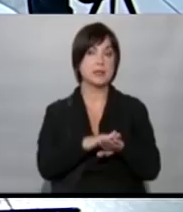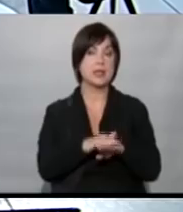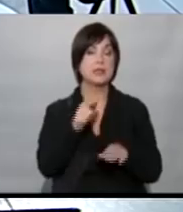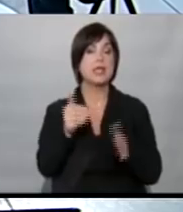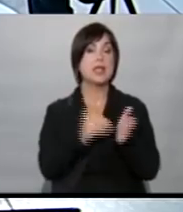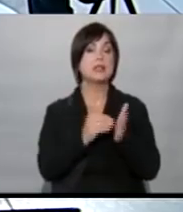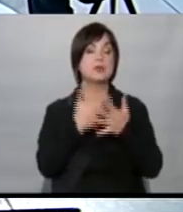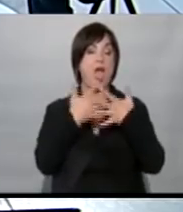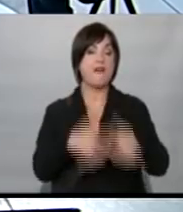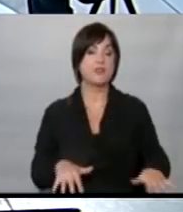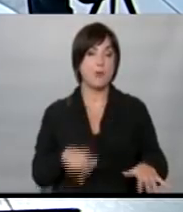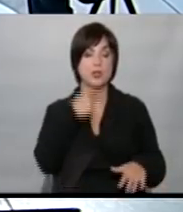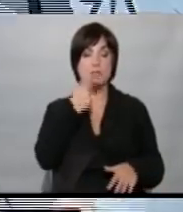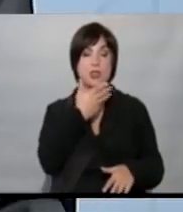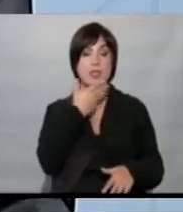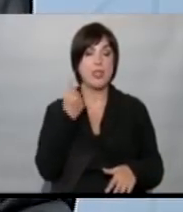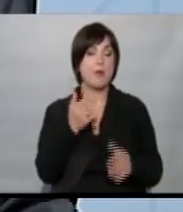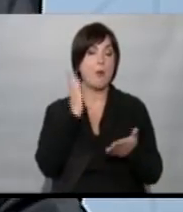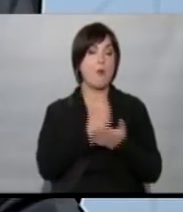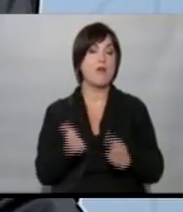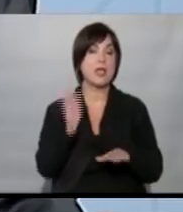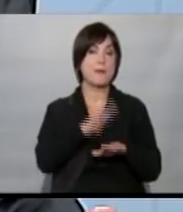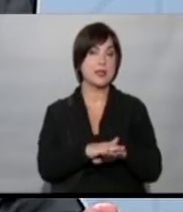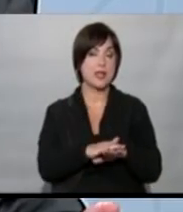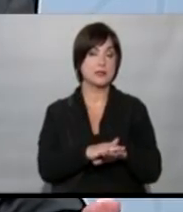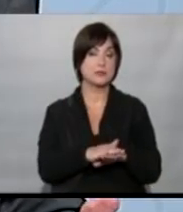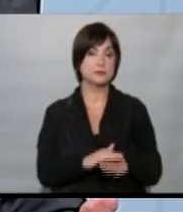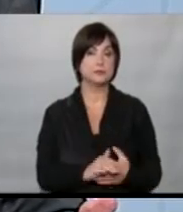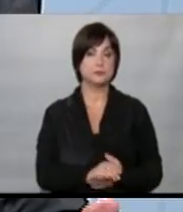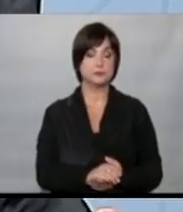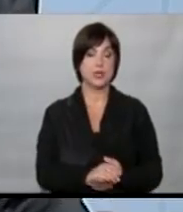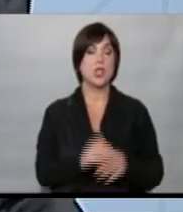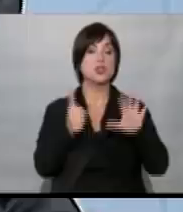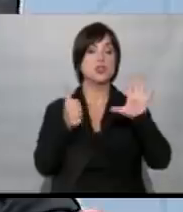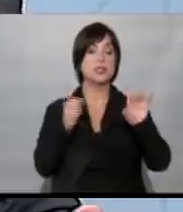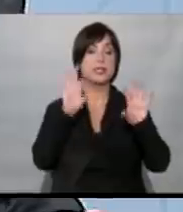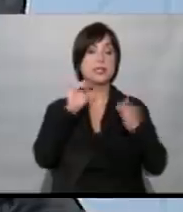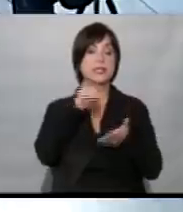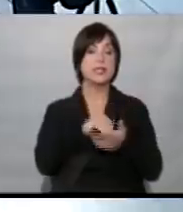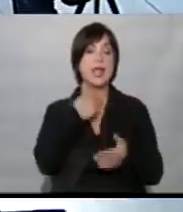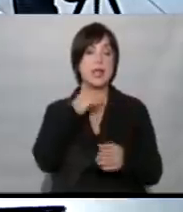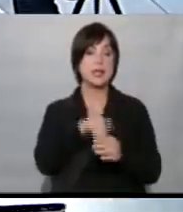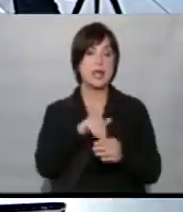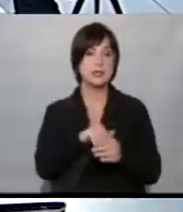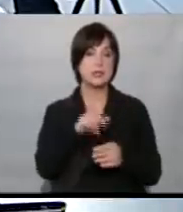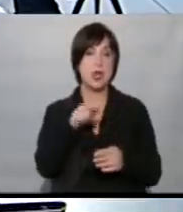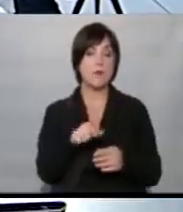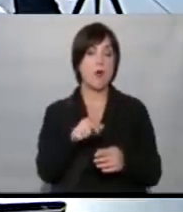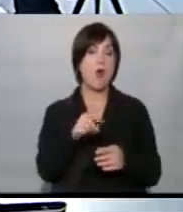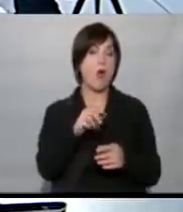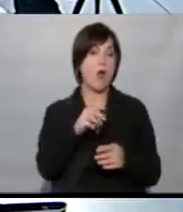Тие требаше автоматски да речат ние немаме повеќе мандат. Не, не, не. Со 610.000 гласови по Донтовата